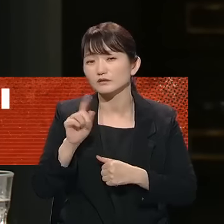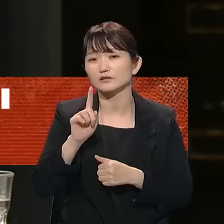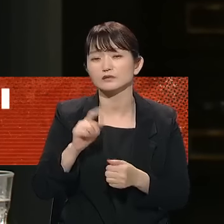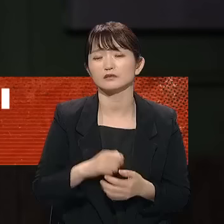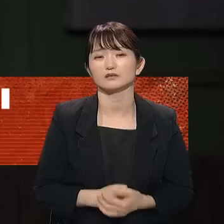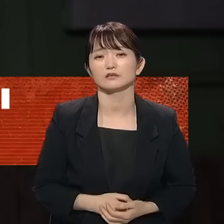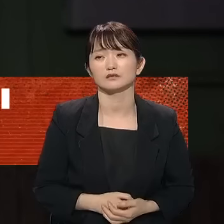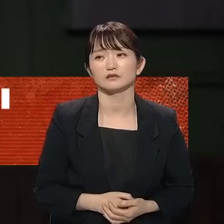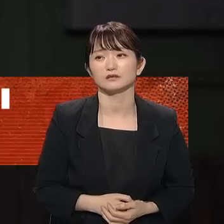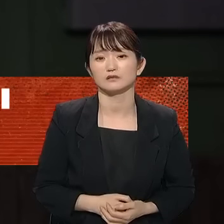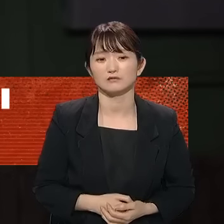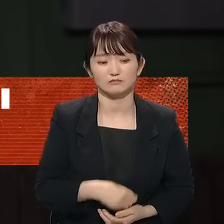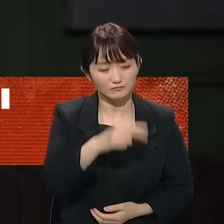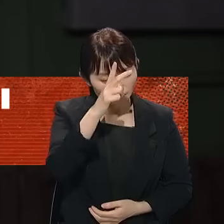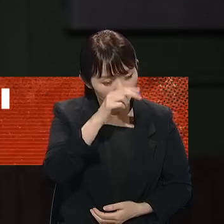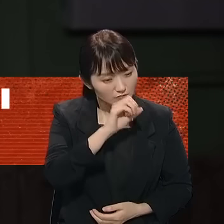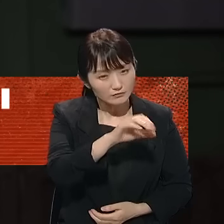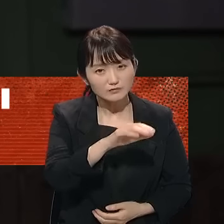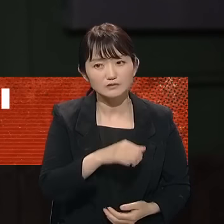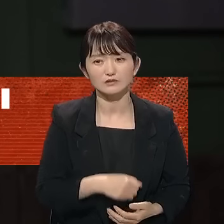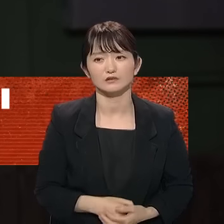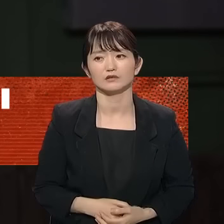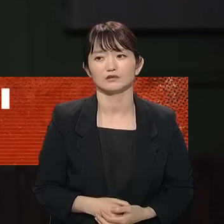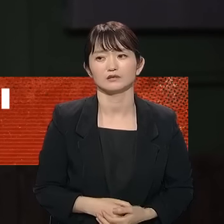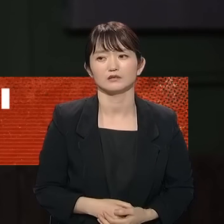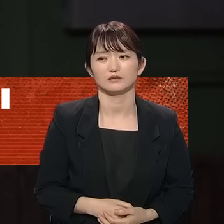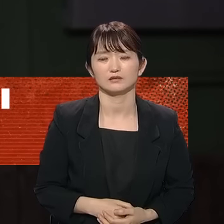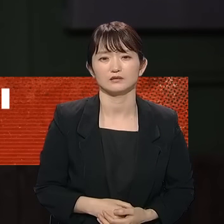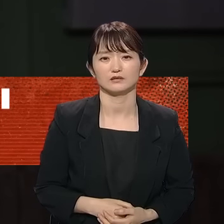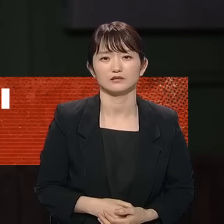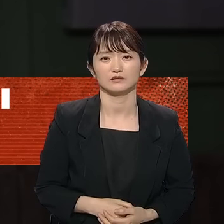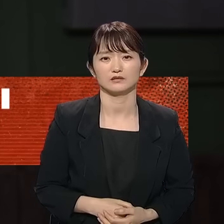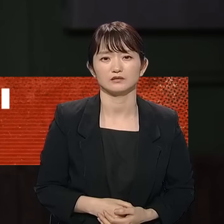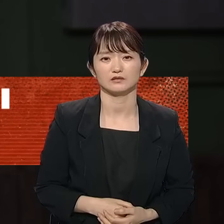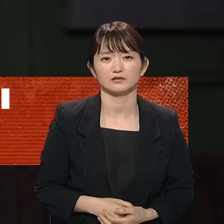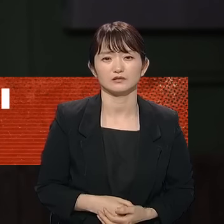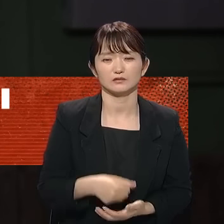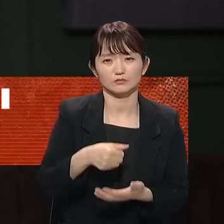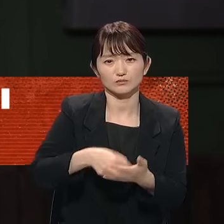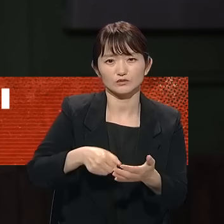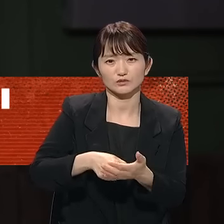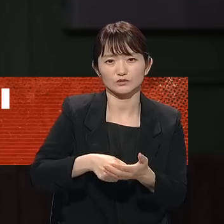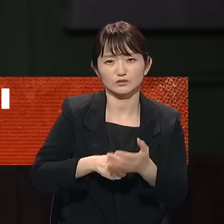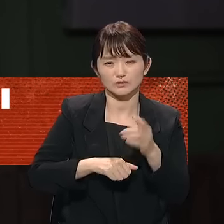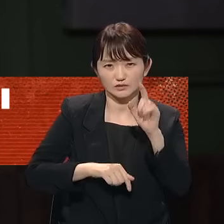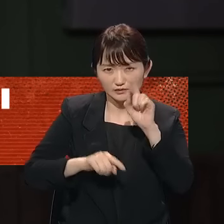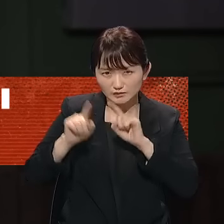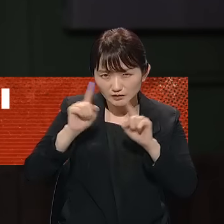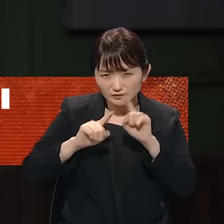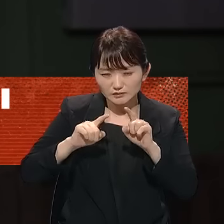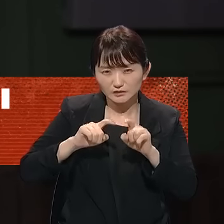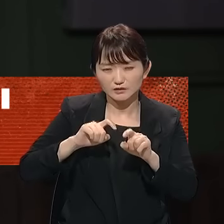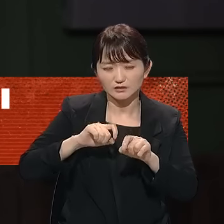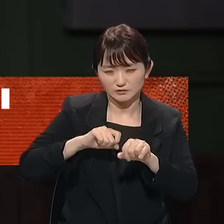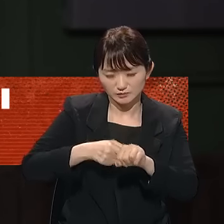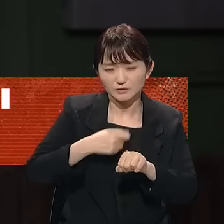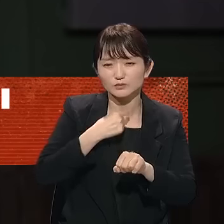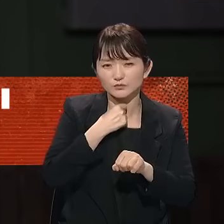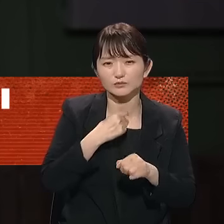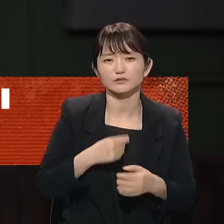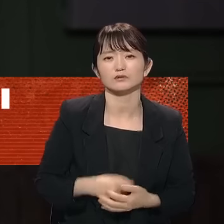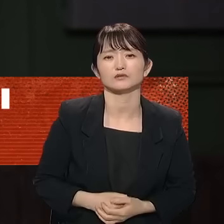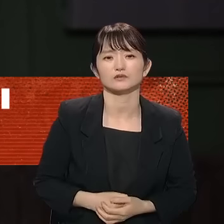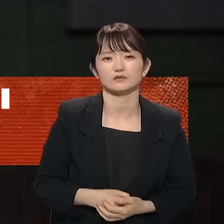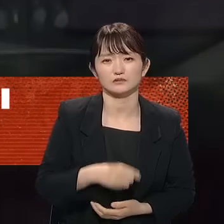피해 차주가 경찰에게 물피 도주와 페인트 칠에 의한 재물손괴 모두 처벌 의사를 밝혔습니다. 그런데 경찰에서는요 이